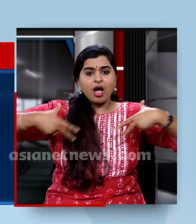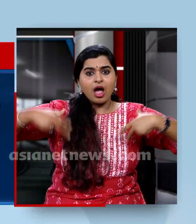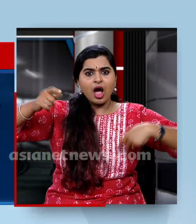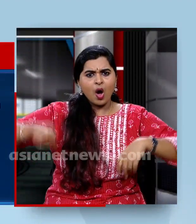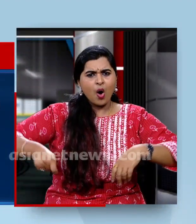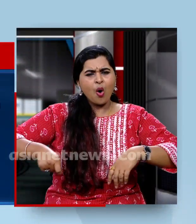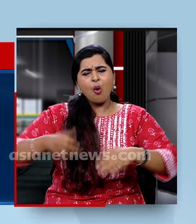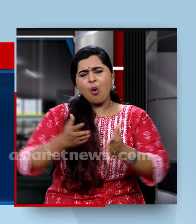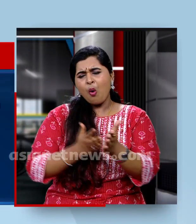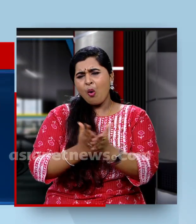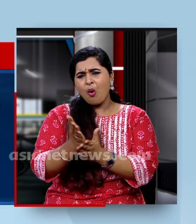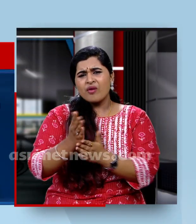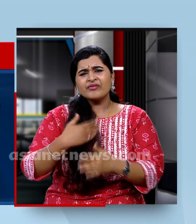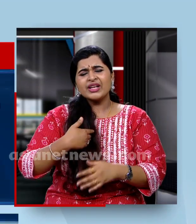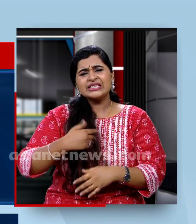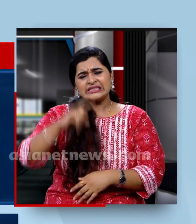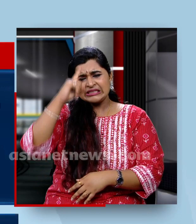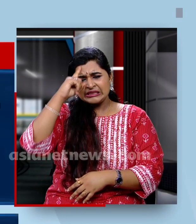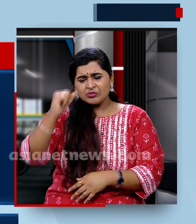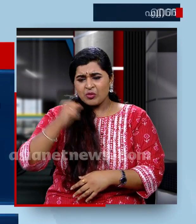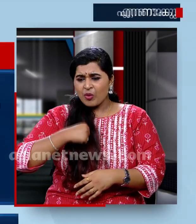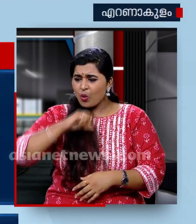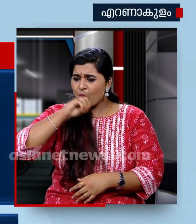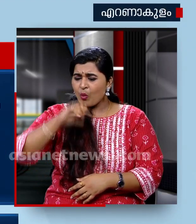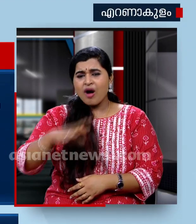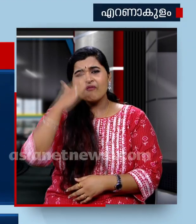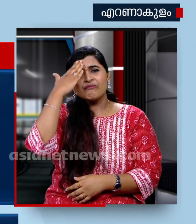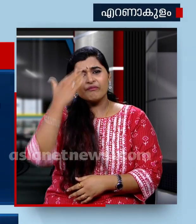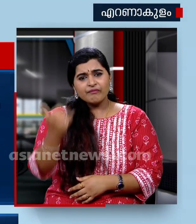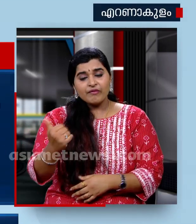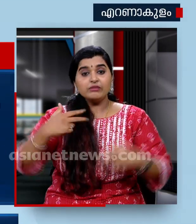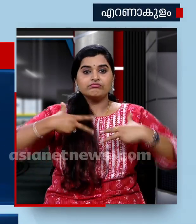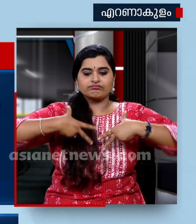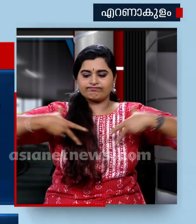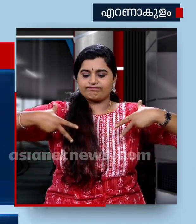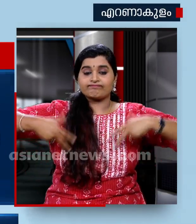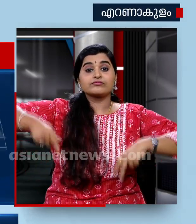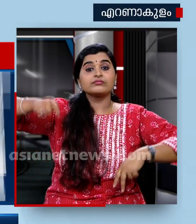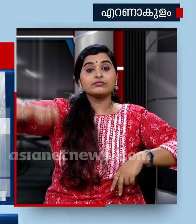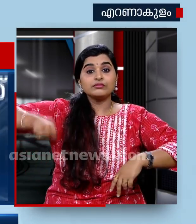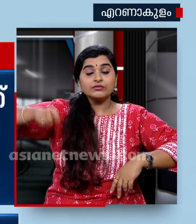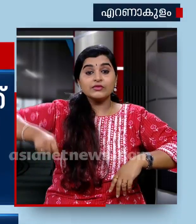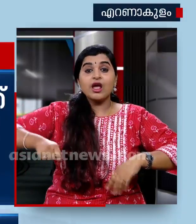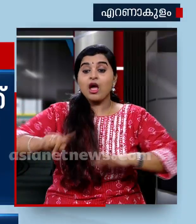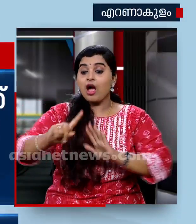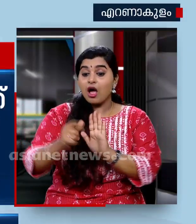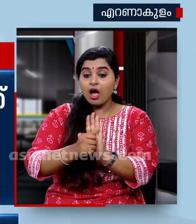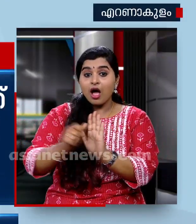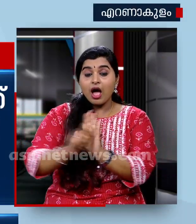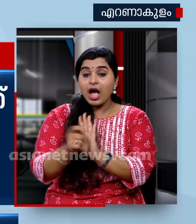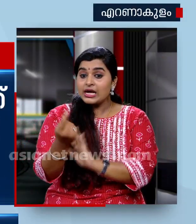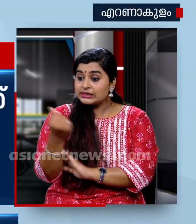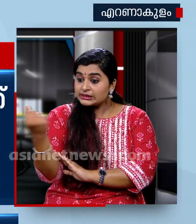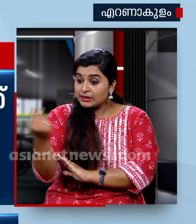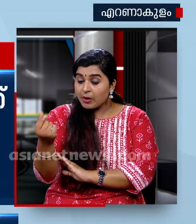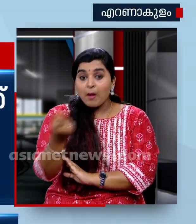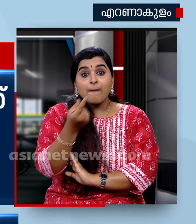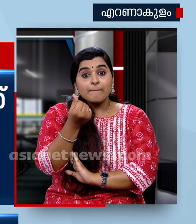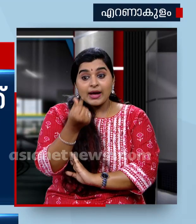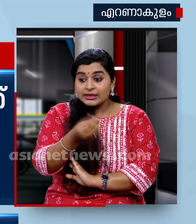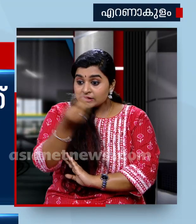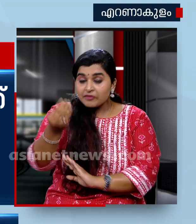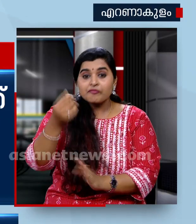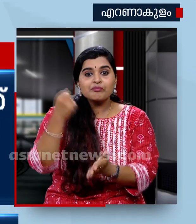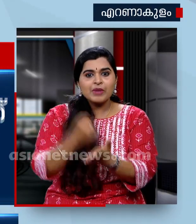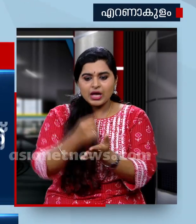വരുന്നത് എന്തിനാണെന്നും കോടതി പറഞ്ഞു. ശമ്പളം പണമായി തന്നെ കൊടുക്കണമെന്നും കൂപ്പൺ വിതരണം അനുവദിക്കില്ലെന്നും കോടതി വ്യക്തമാക്കി. എൻ